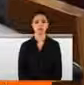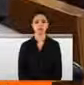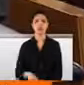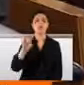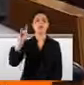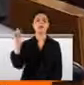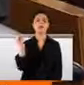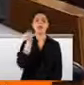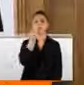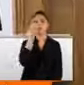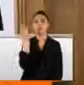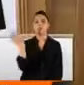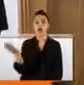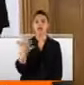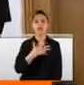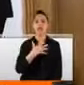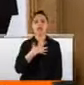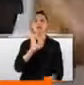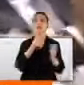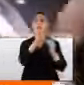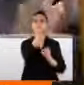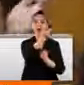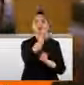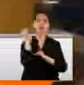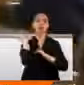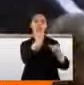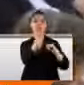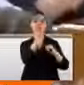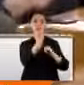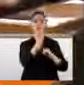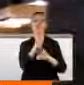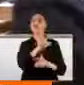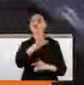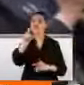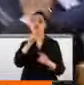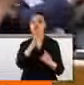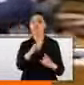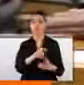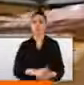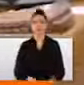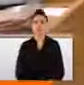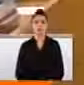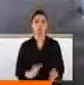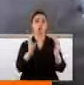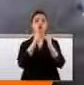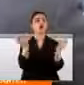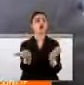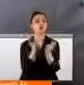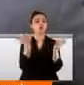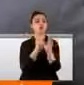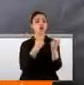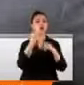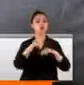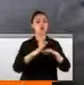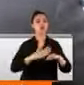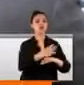MHP lideri Devlet Bahçeli'nin kendisine ve partisine yönelik eleştirilerine böyle cevap verdi. Grup toplantısında konuşan